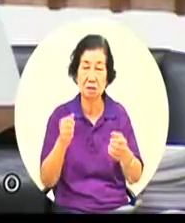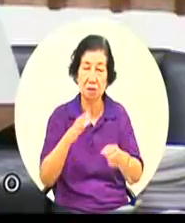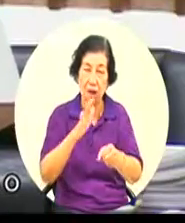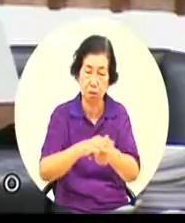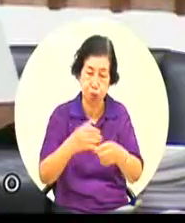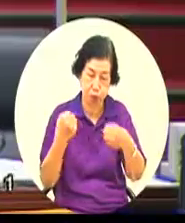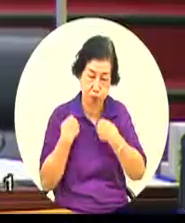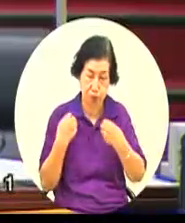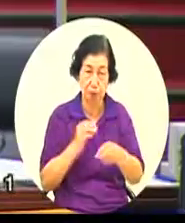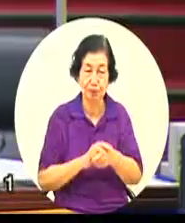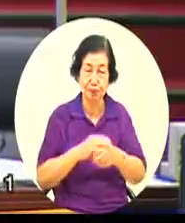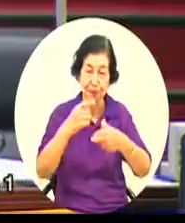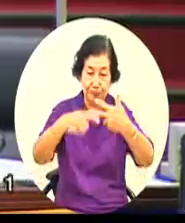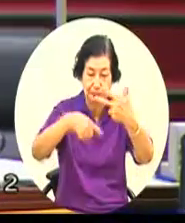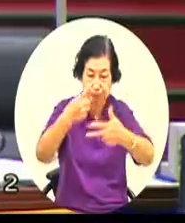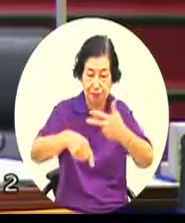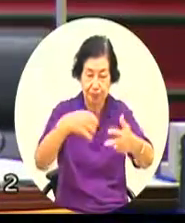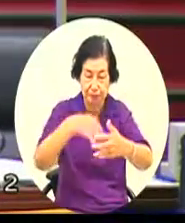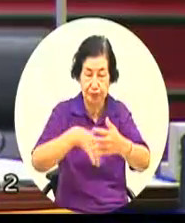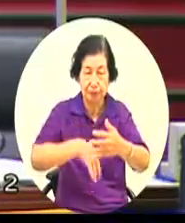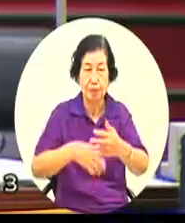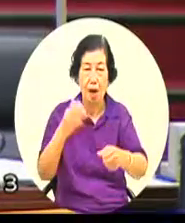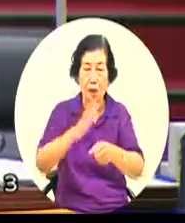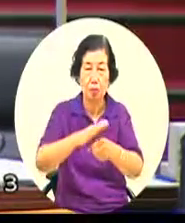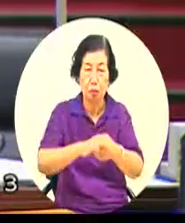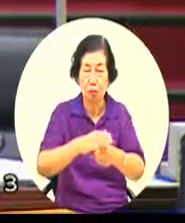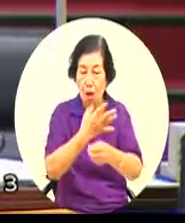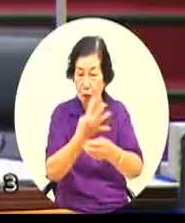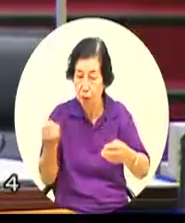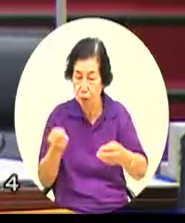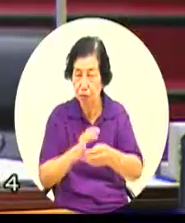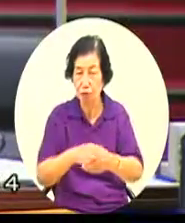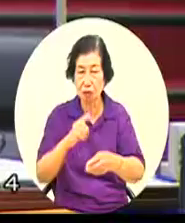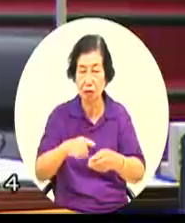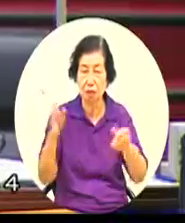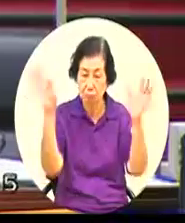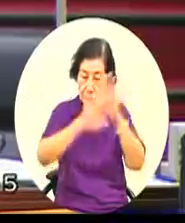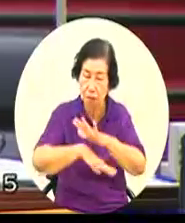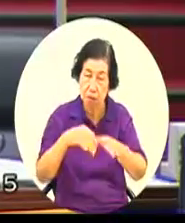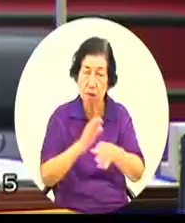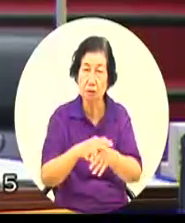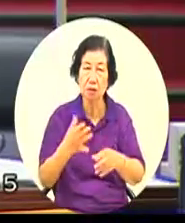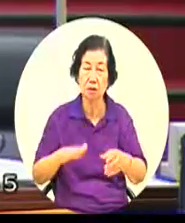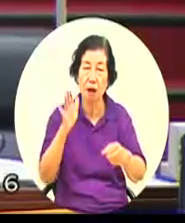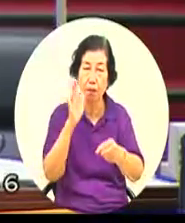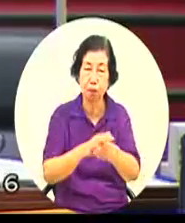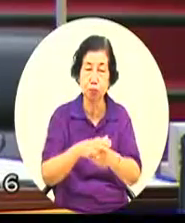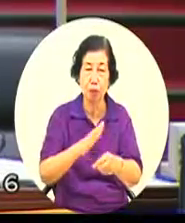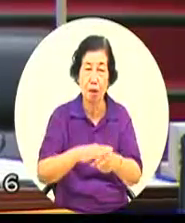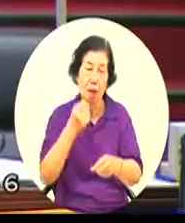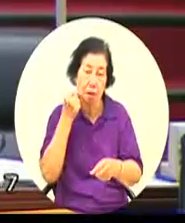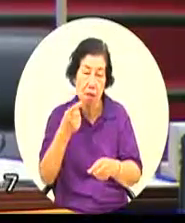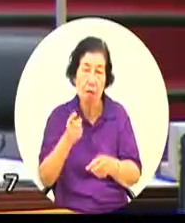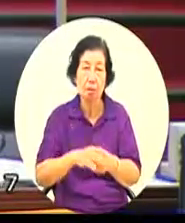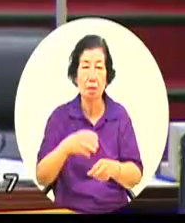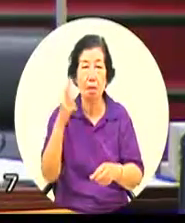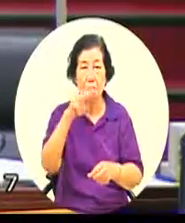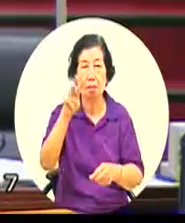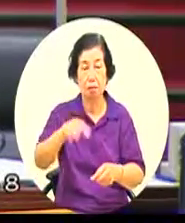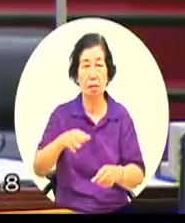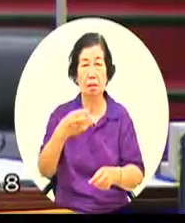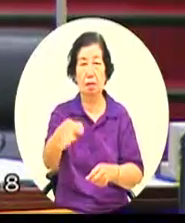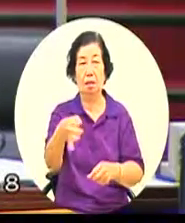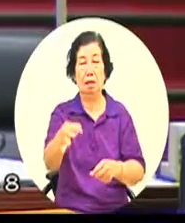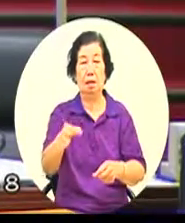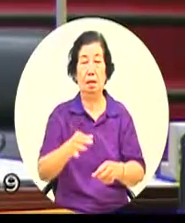补数学一科要去2个晚上，那补一科呢要多少钱呢？一个月要3000块。那你如果是